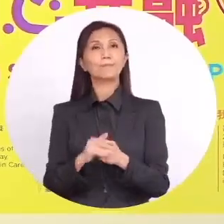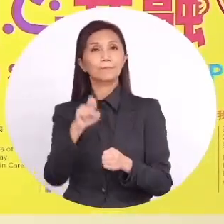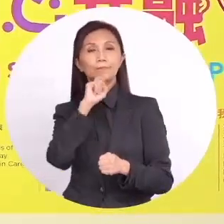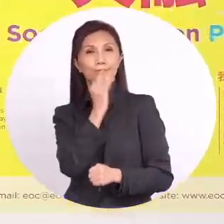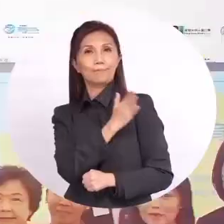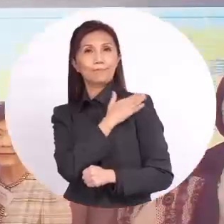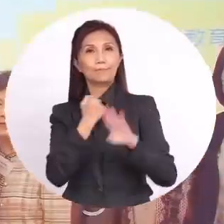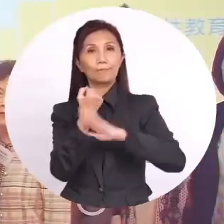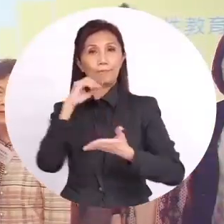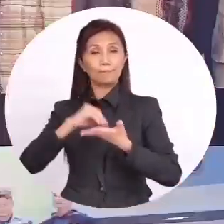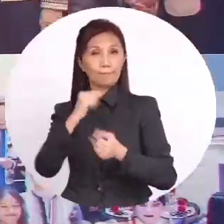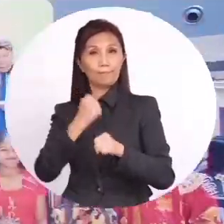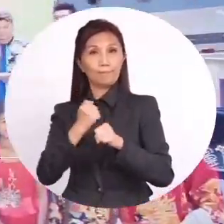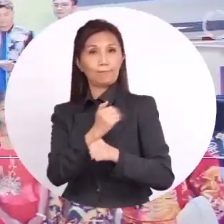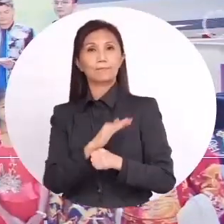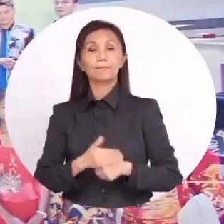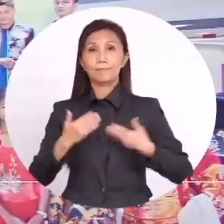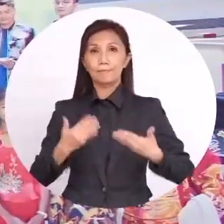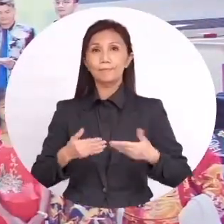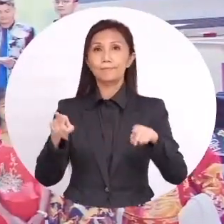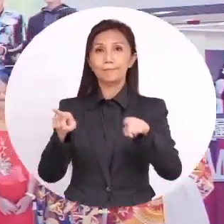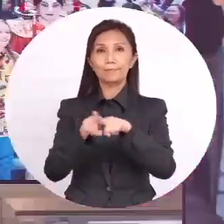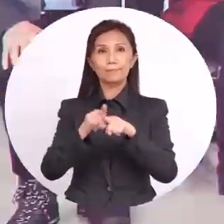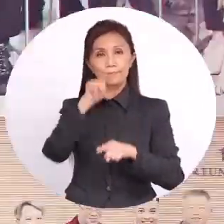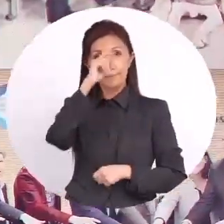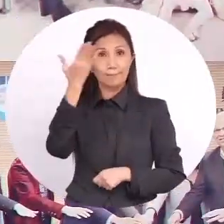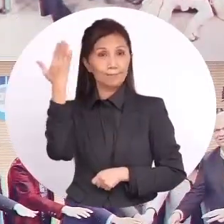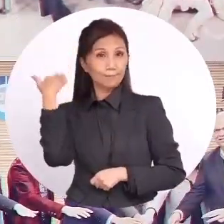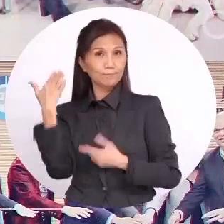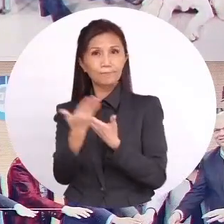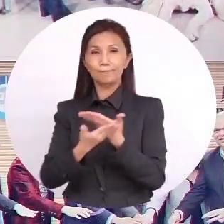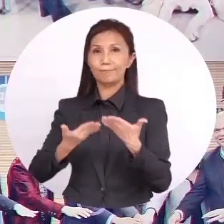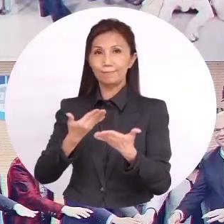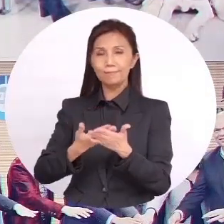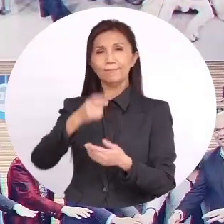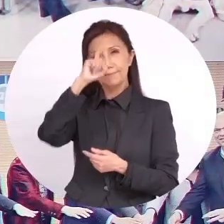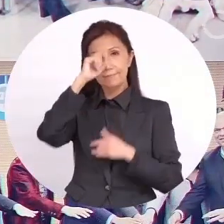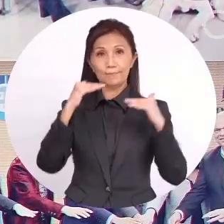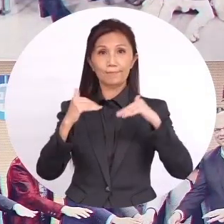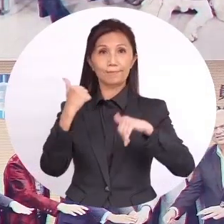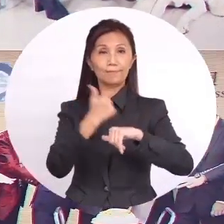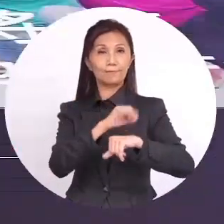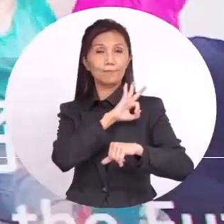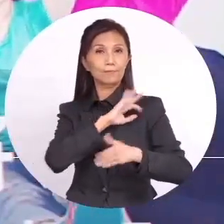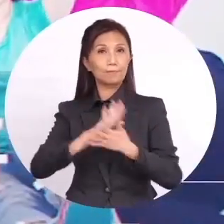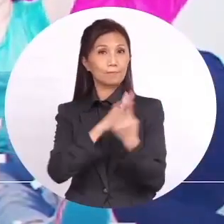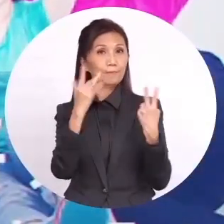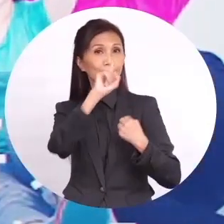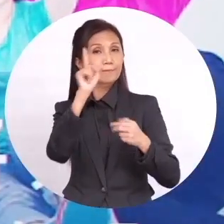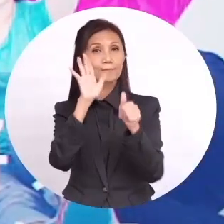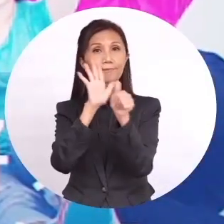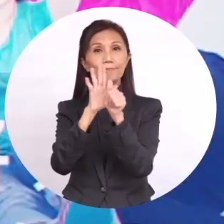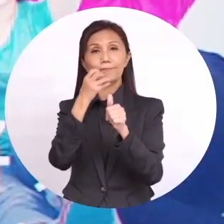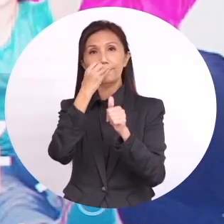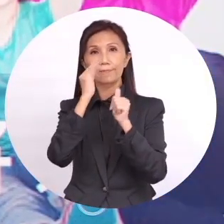行我们的法定责任。现在就等我们走进时光隧道，一起重温平机会25年来是怎样为香